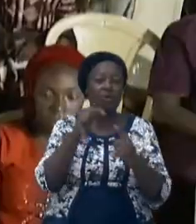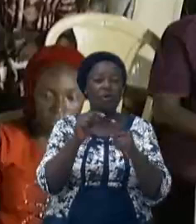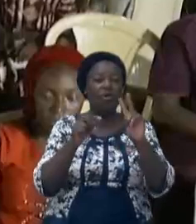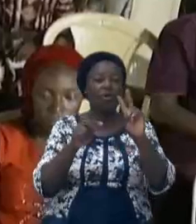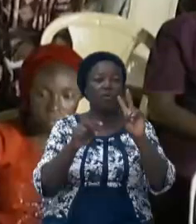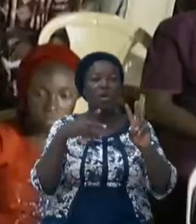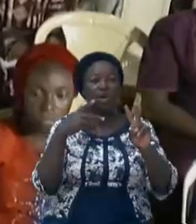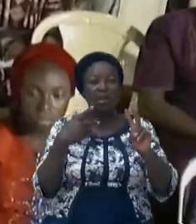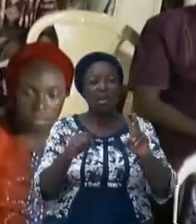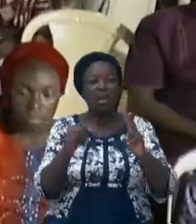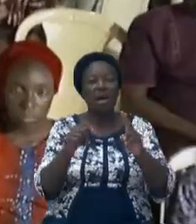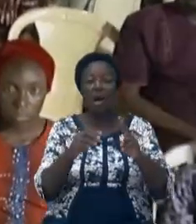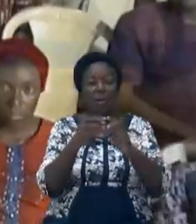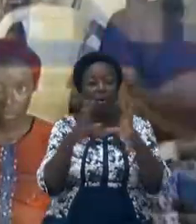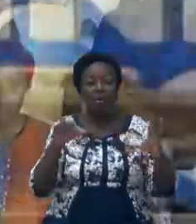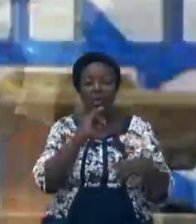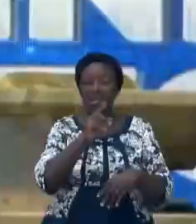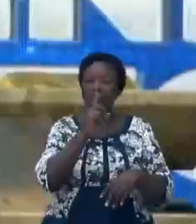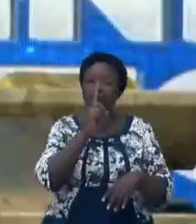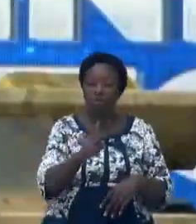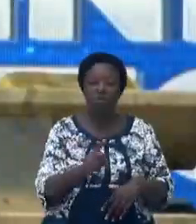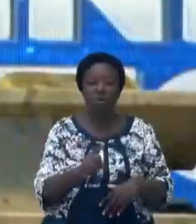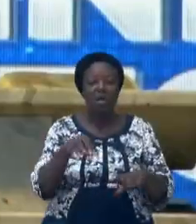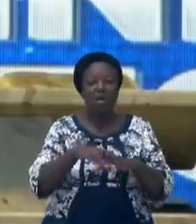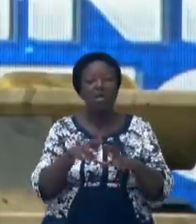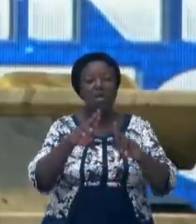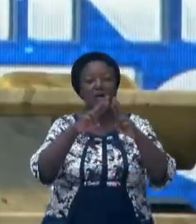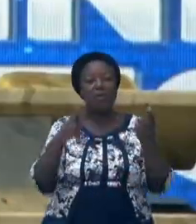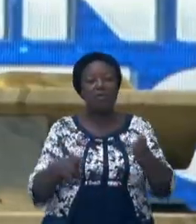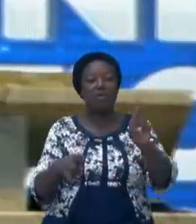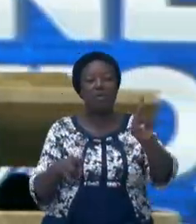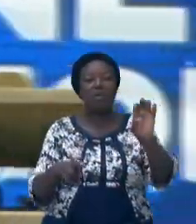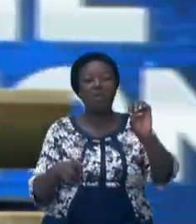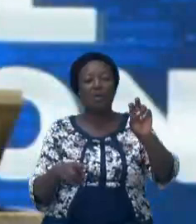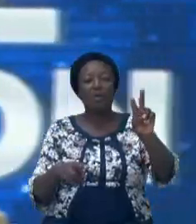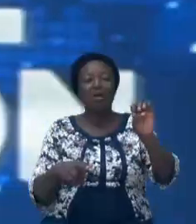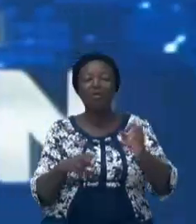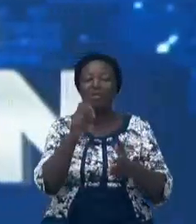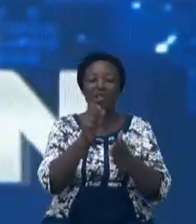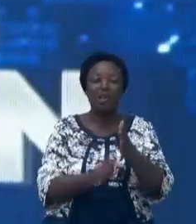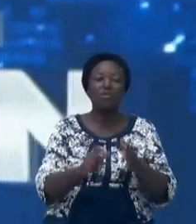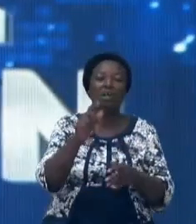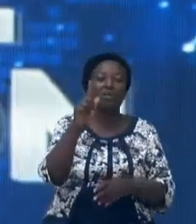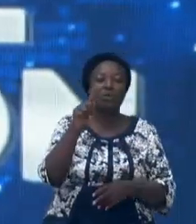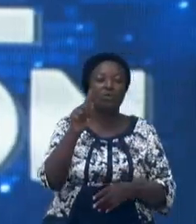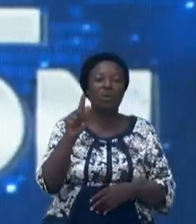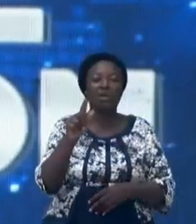rappelez-vous ce plombier 2eme point l'abondance assuré apocalypse